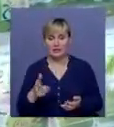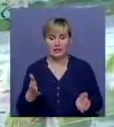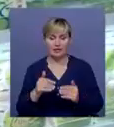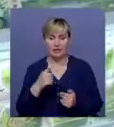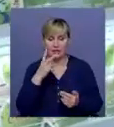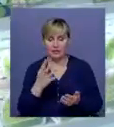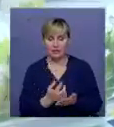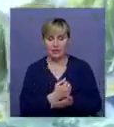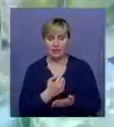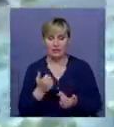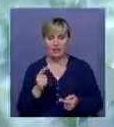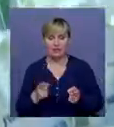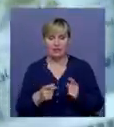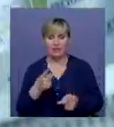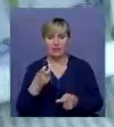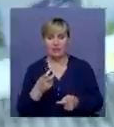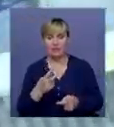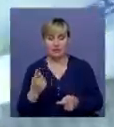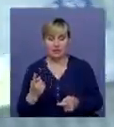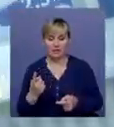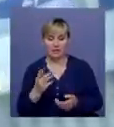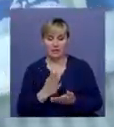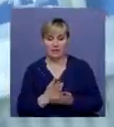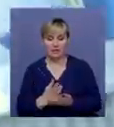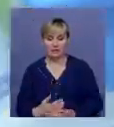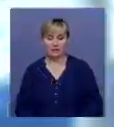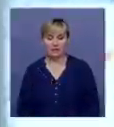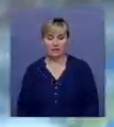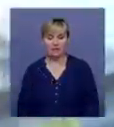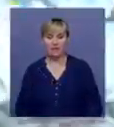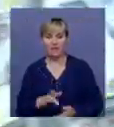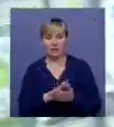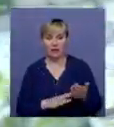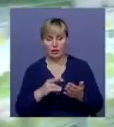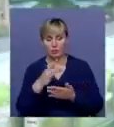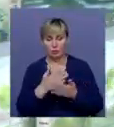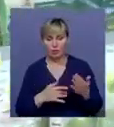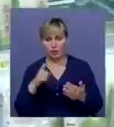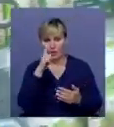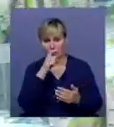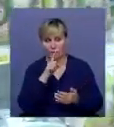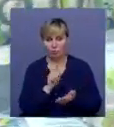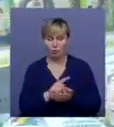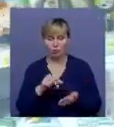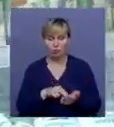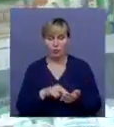найдем. Действительно, 221. Дальше по перечню идет кефир. Он должен